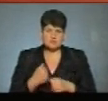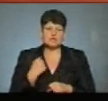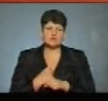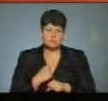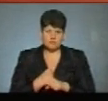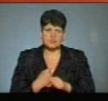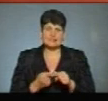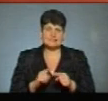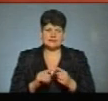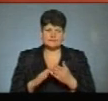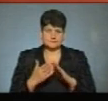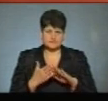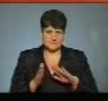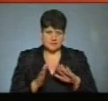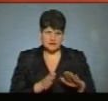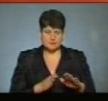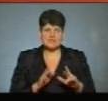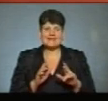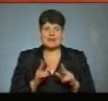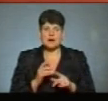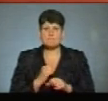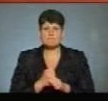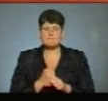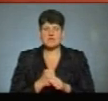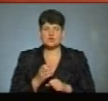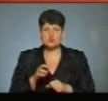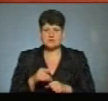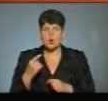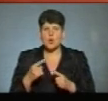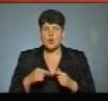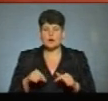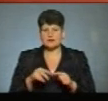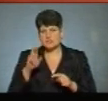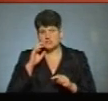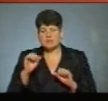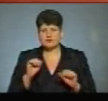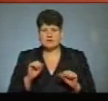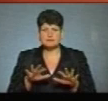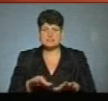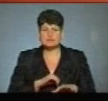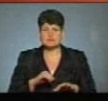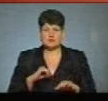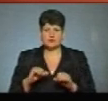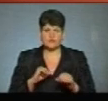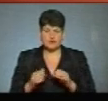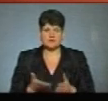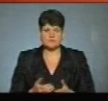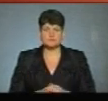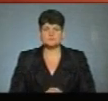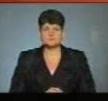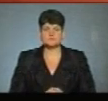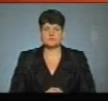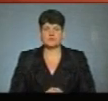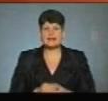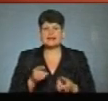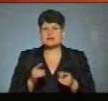комісія запровадила такий стан, як працюється органам державної влади, місцевого самоврядування в режимі такого